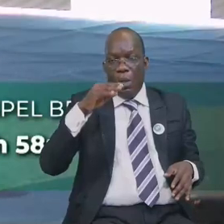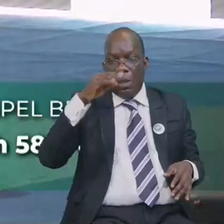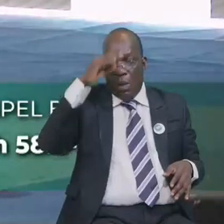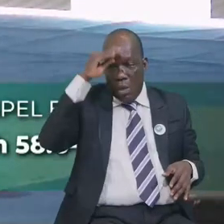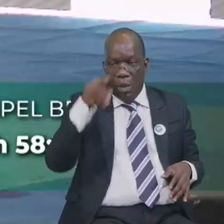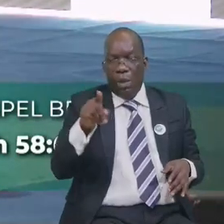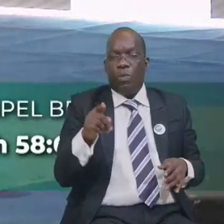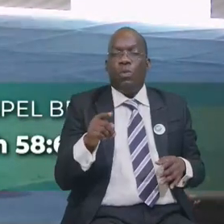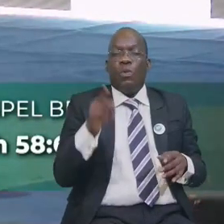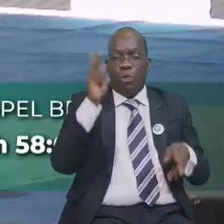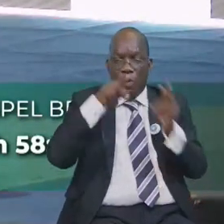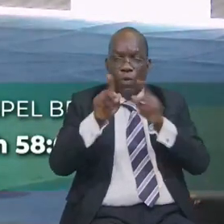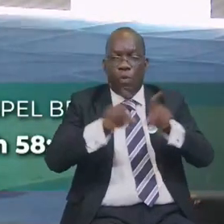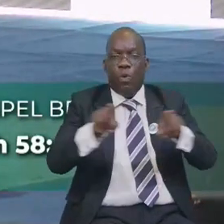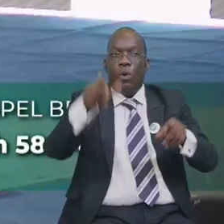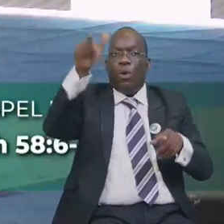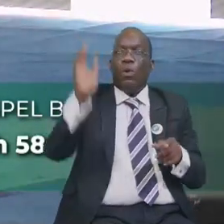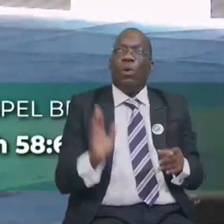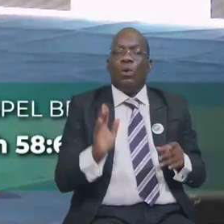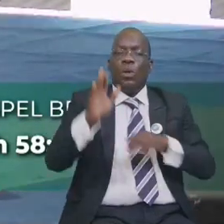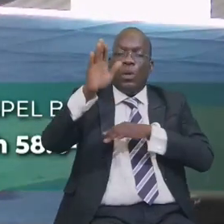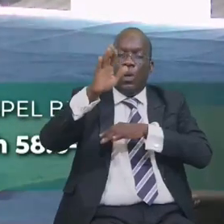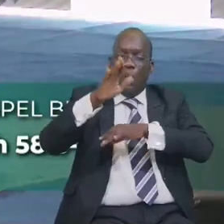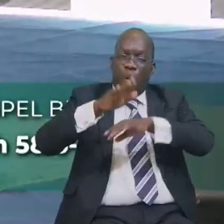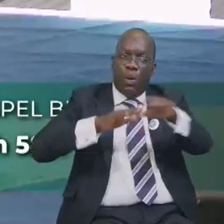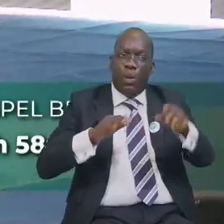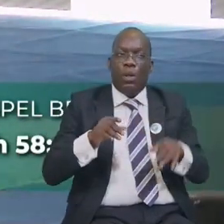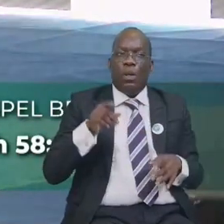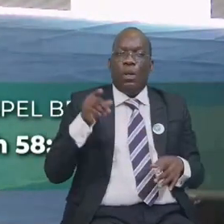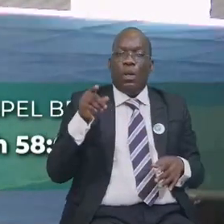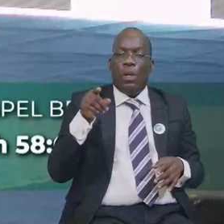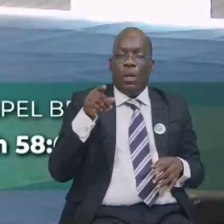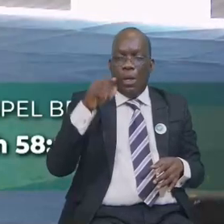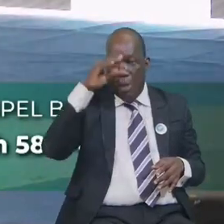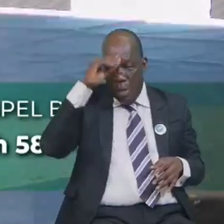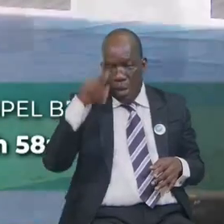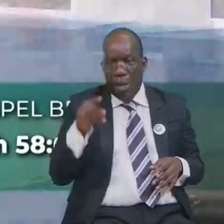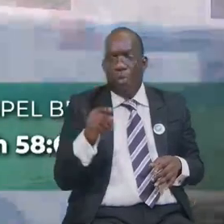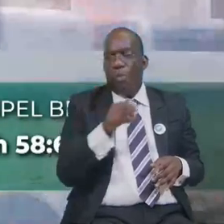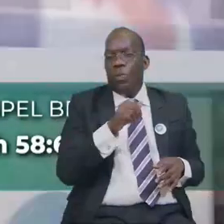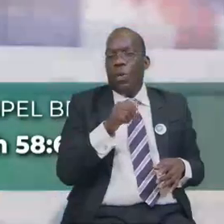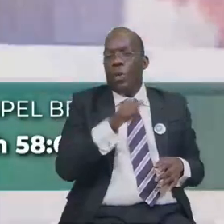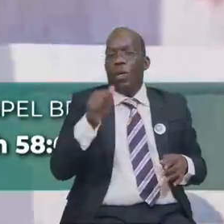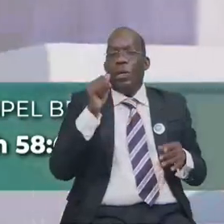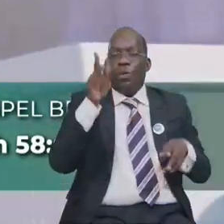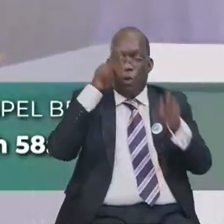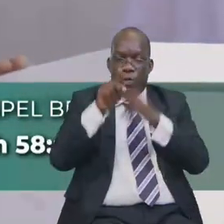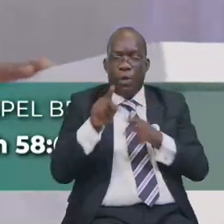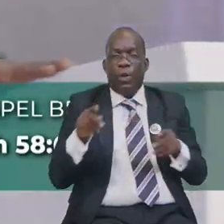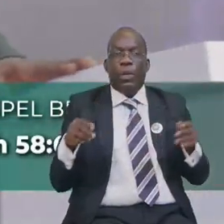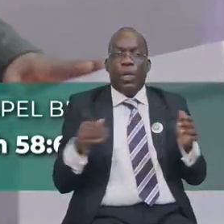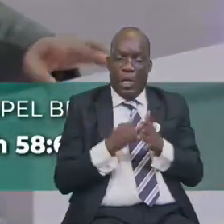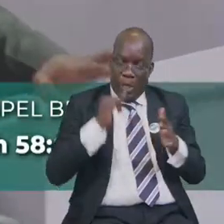Dieu l'a appelé prophète. Ce n'est pas le titre qu'on te donne, c'est le titre que Dieu